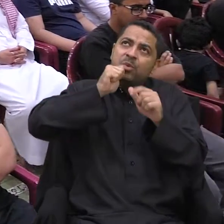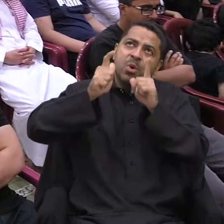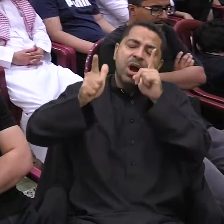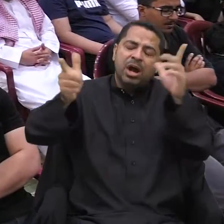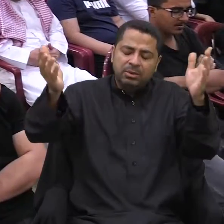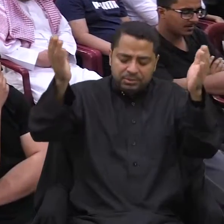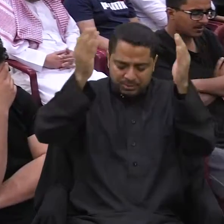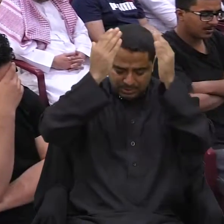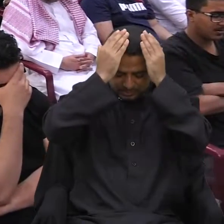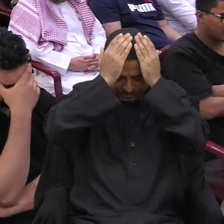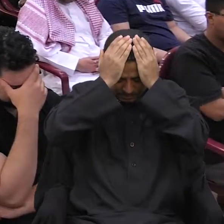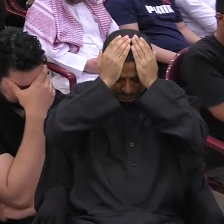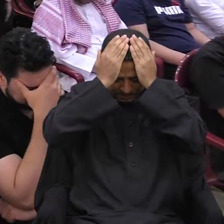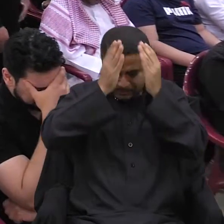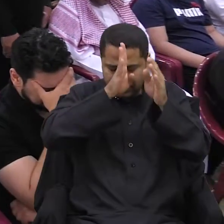وحسينان.